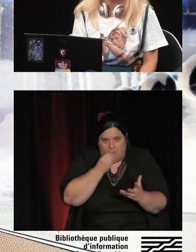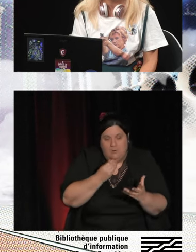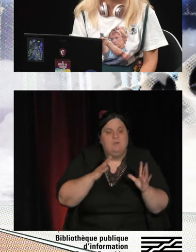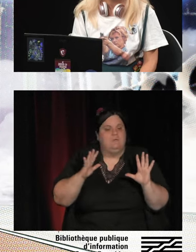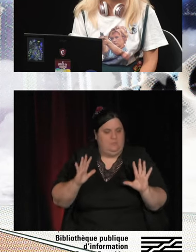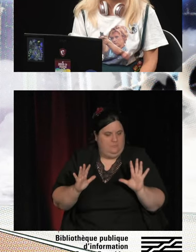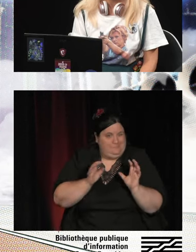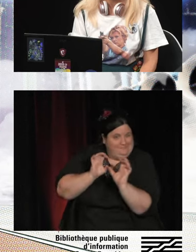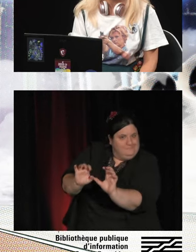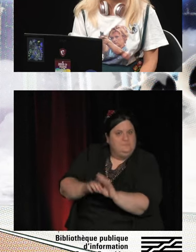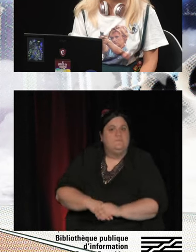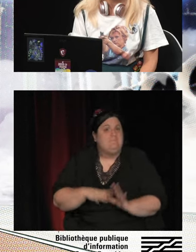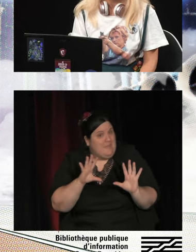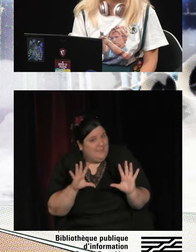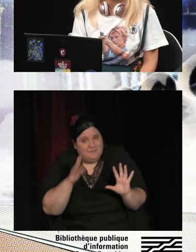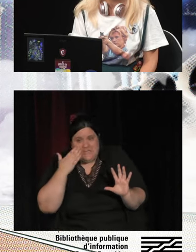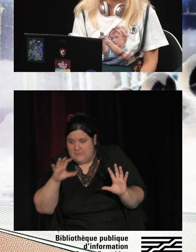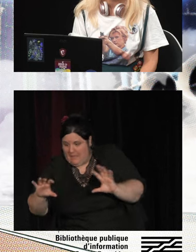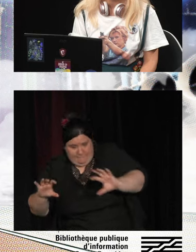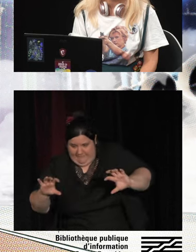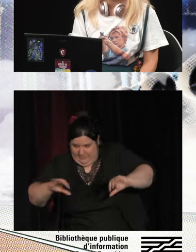marche pas. Hop.